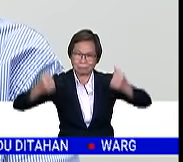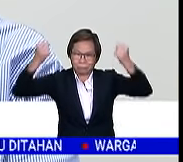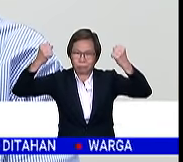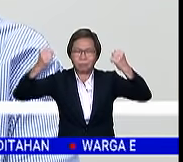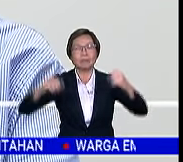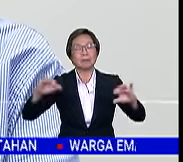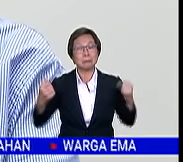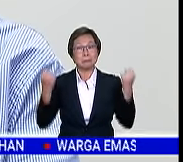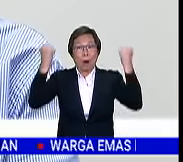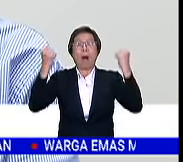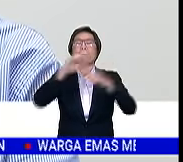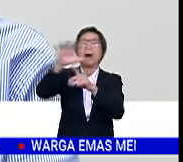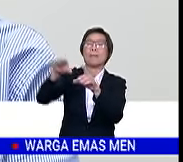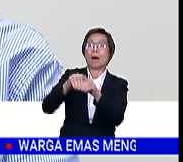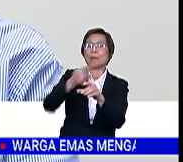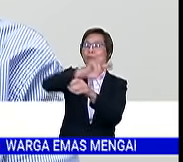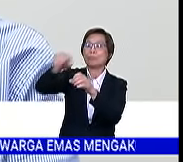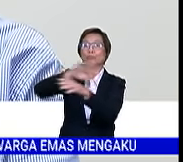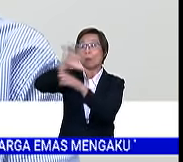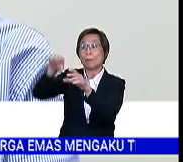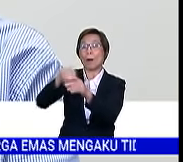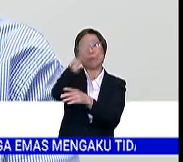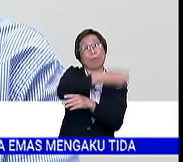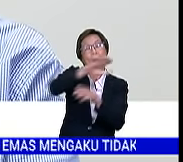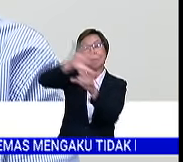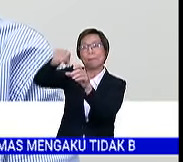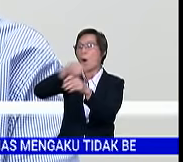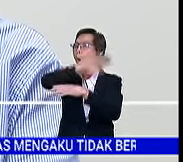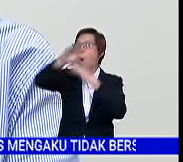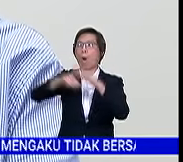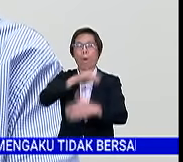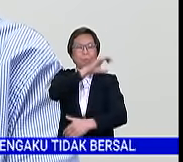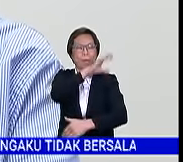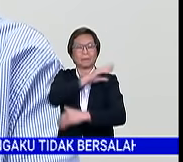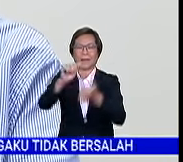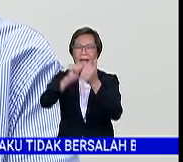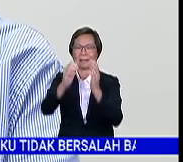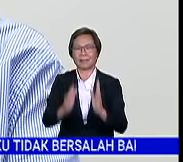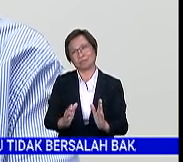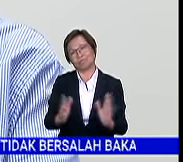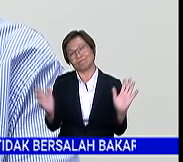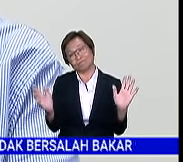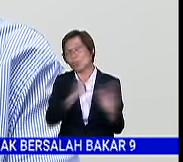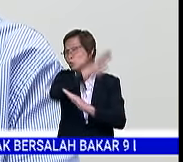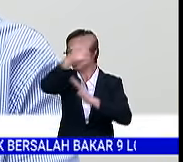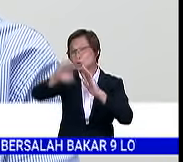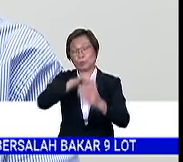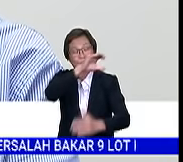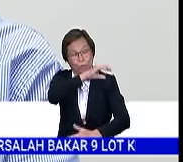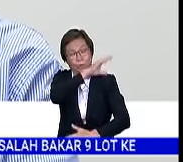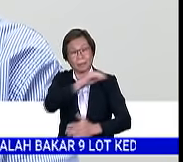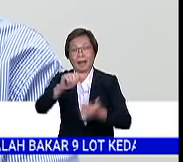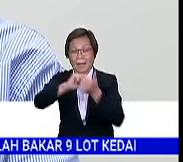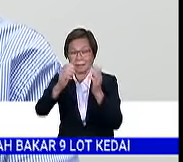Pembubaran ini akan melibatkan semua jurulatih dan atlet kebangsaan. Semua jurulatih dan atlet kebangsaan